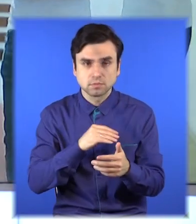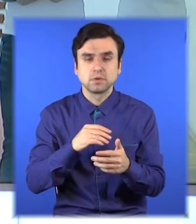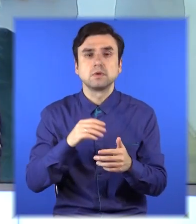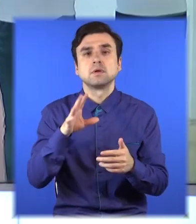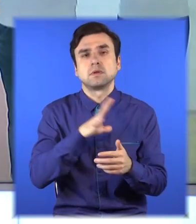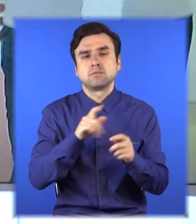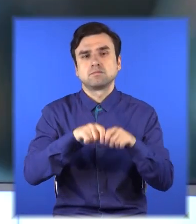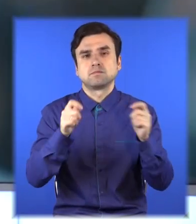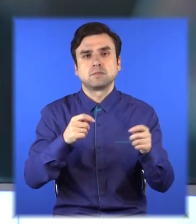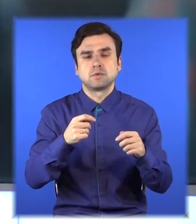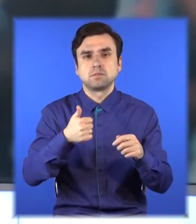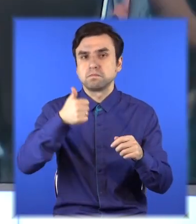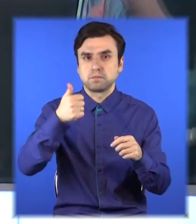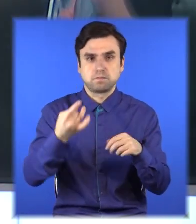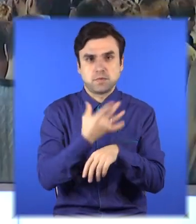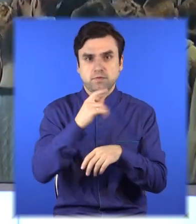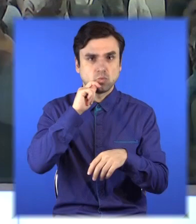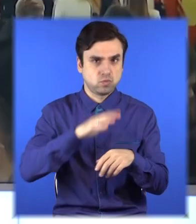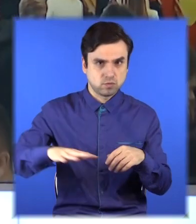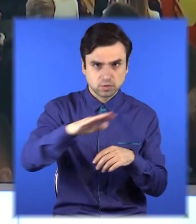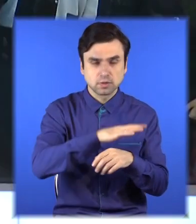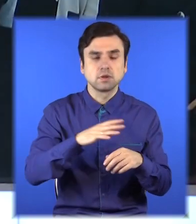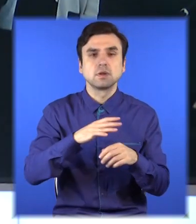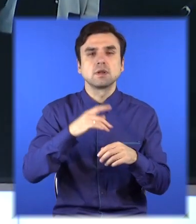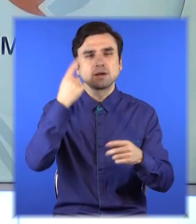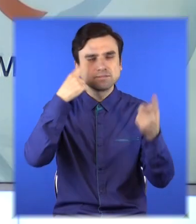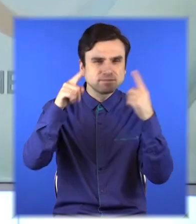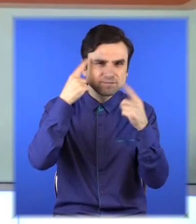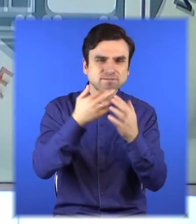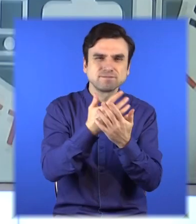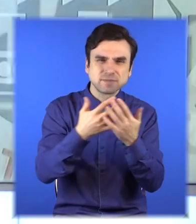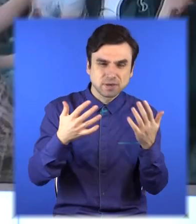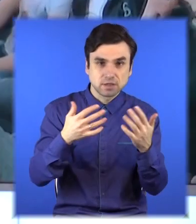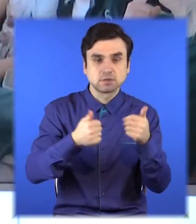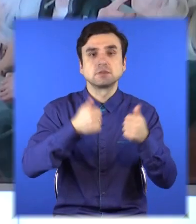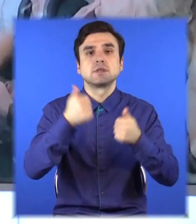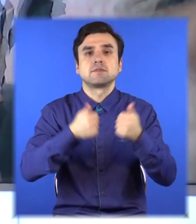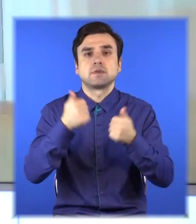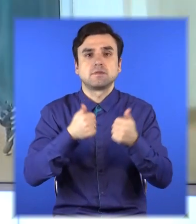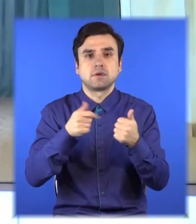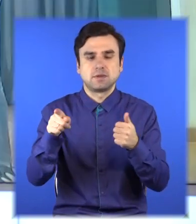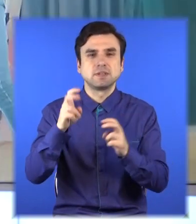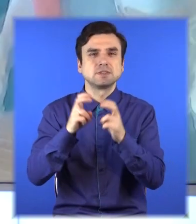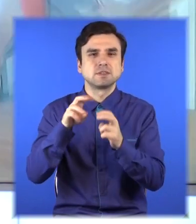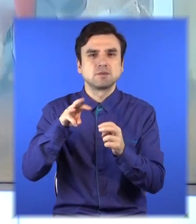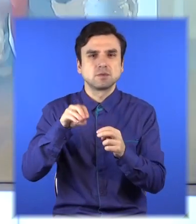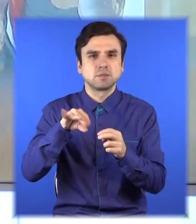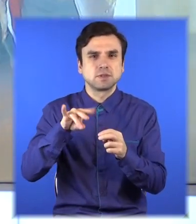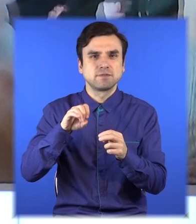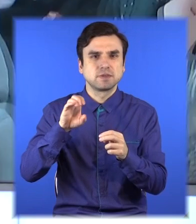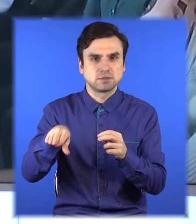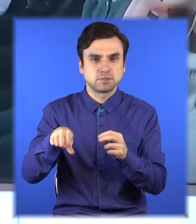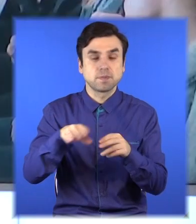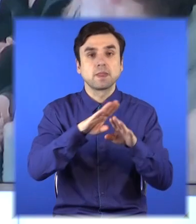відкриття першого в країні кейс-чемпіонату в гірничодобувальній галузі від компанії «Медінвест». Це освітній проєкт для студентів,